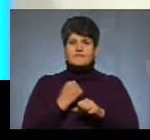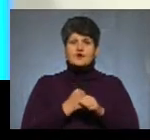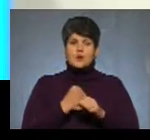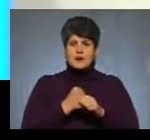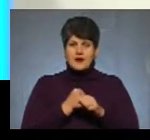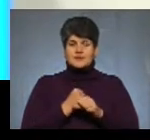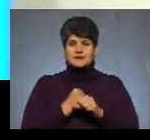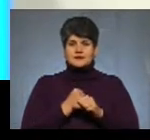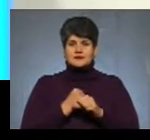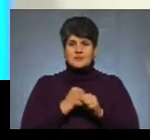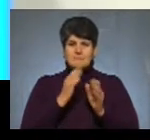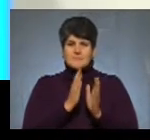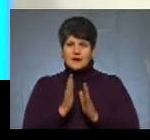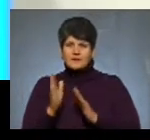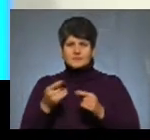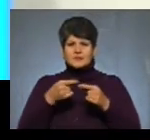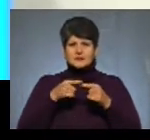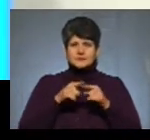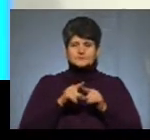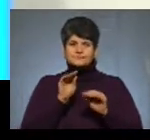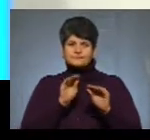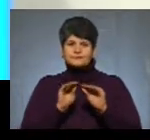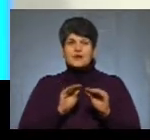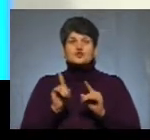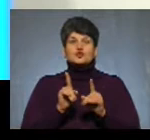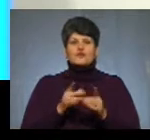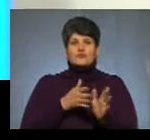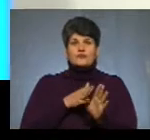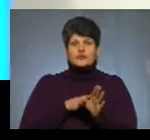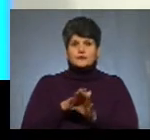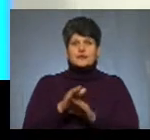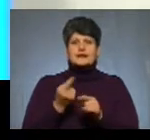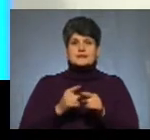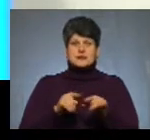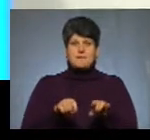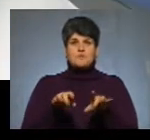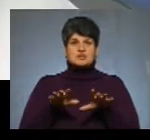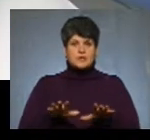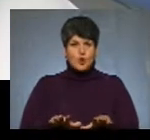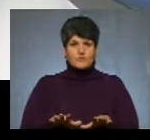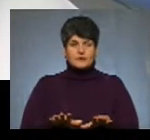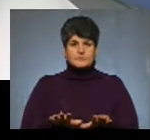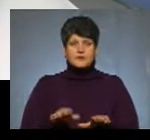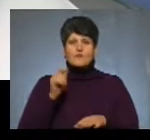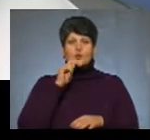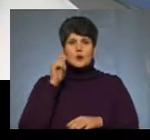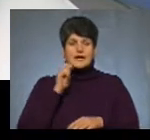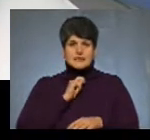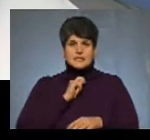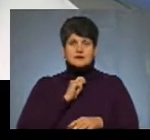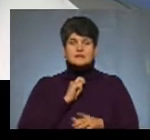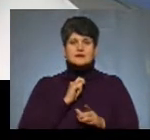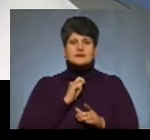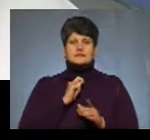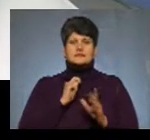виробляються певні механізми, технічні механізми щодо реалізації дії постанови в Україні, тобто синхронізація